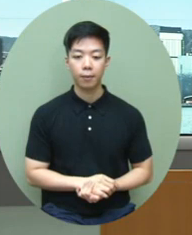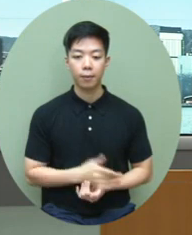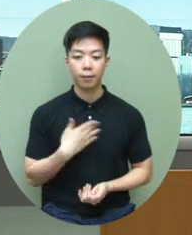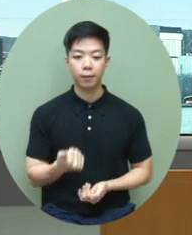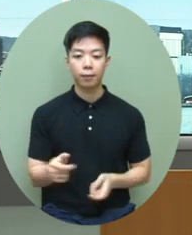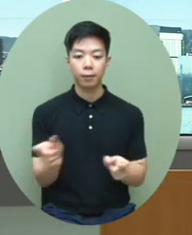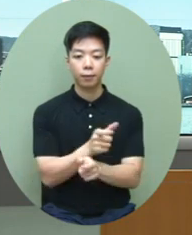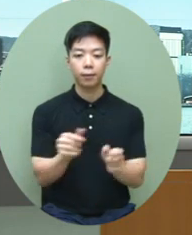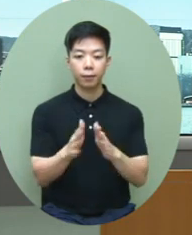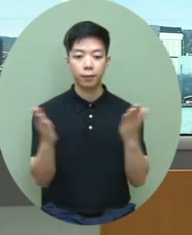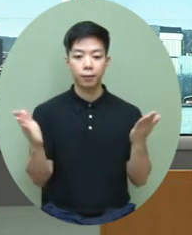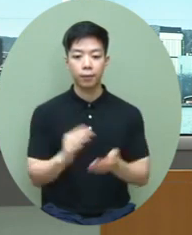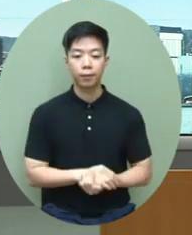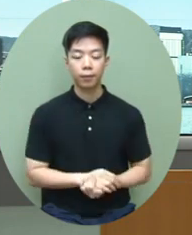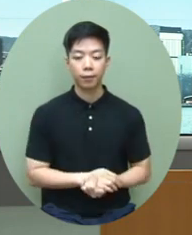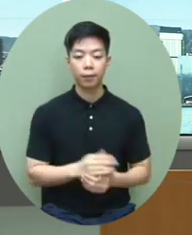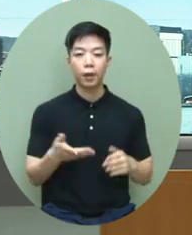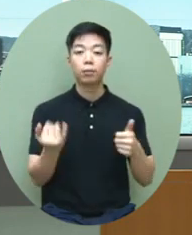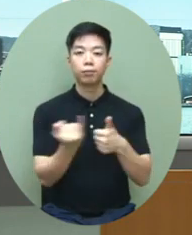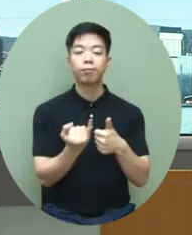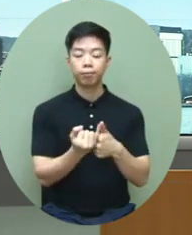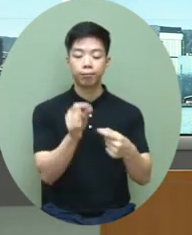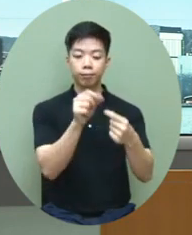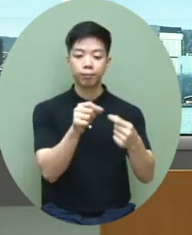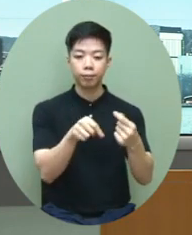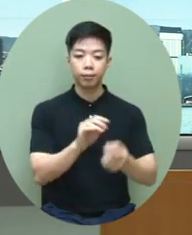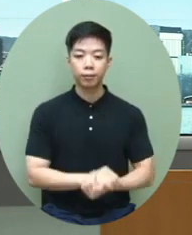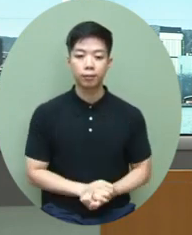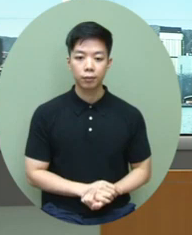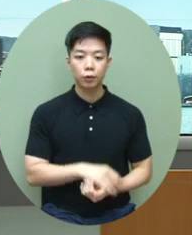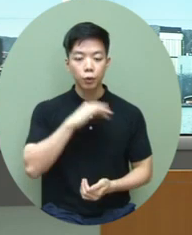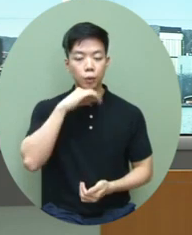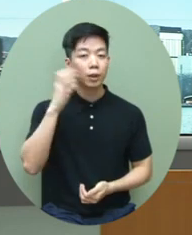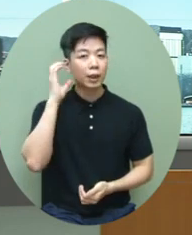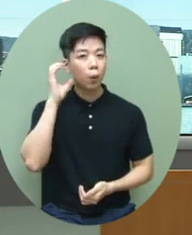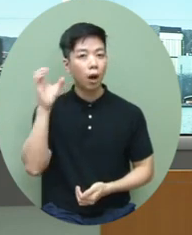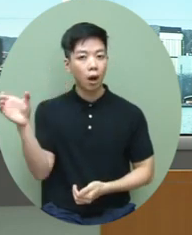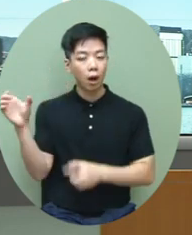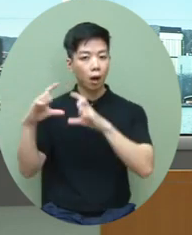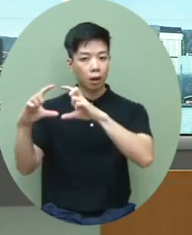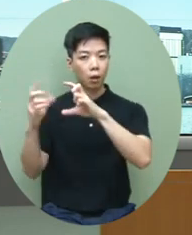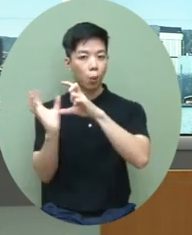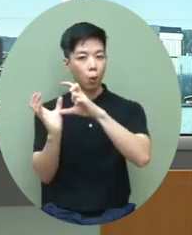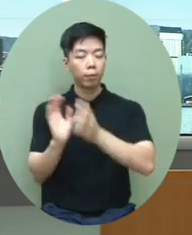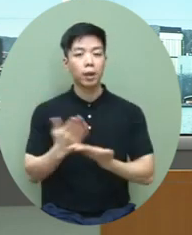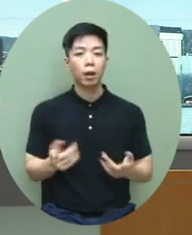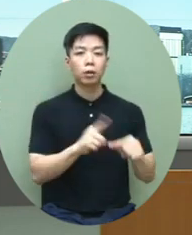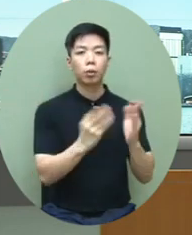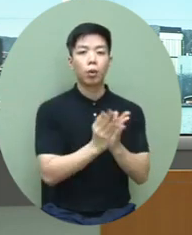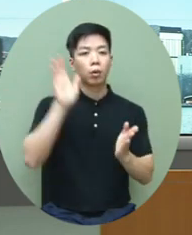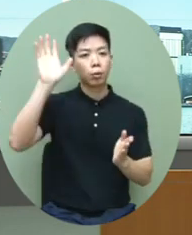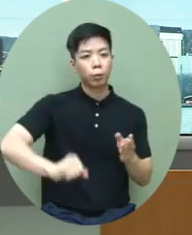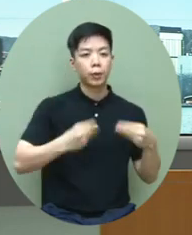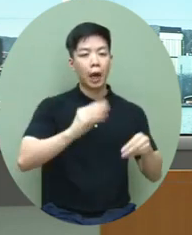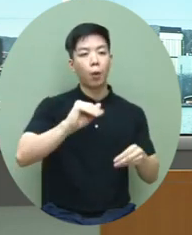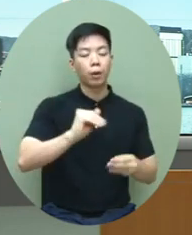你好啊，經濟部。首先都係想問翻學生嗰度，即係如果皇馬，因為而家中學都可以翻全日學啦，同埋打夠針嘅學